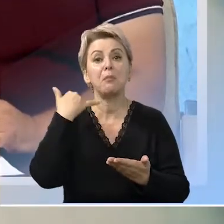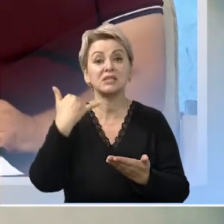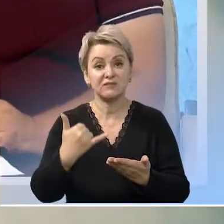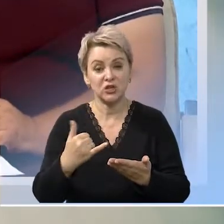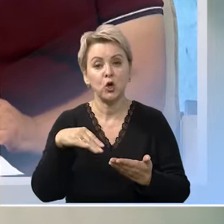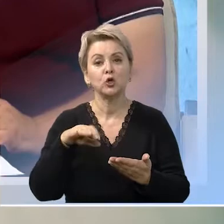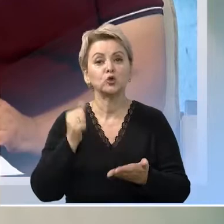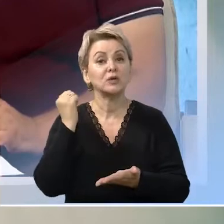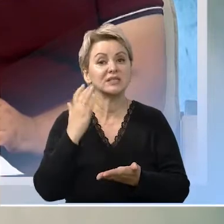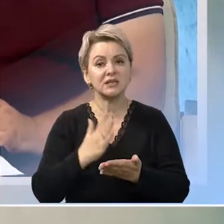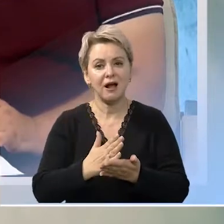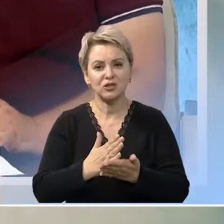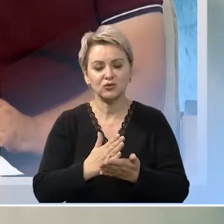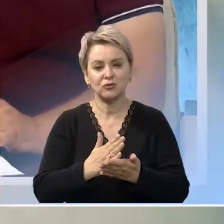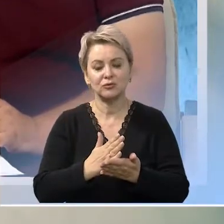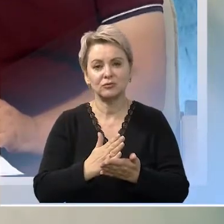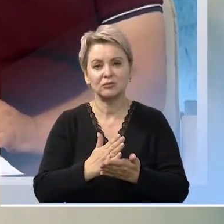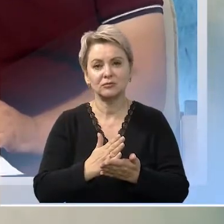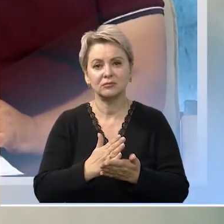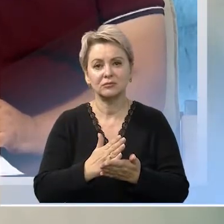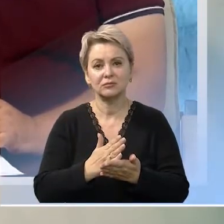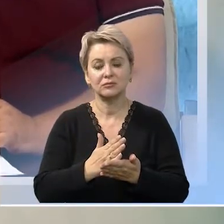позвонили, то сразу же